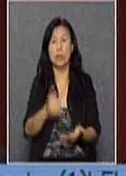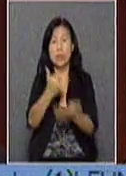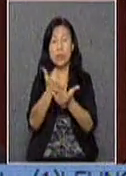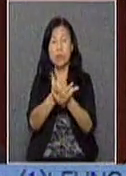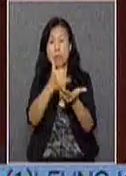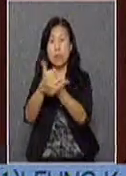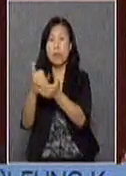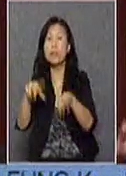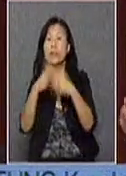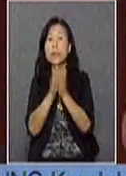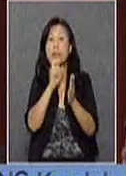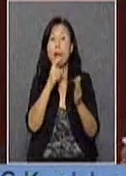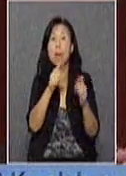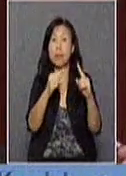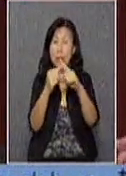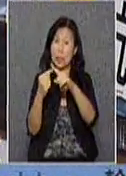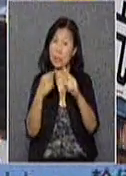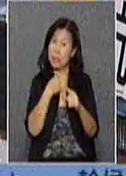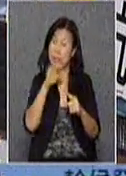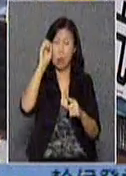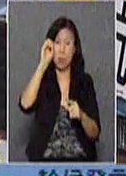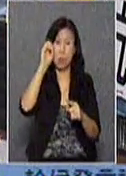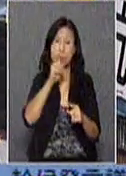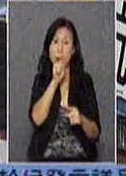冇委員要發言？